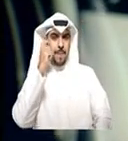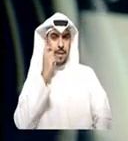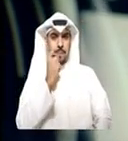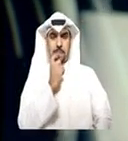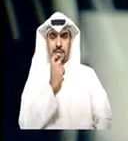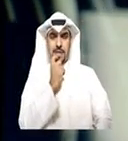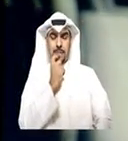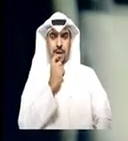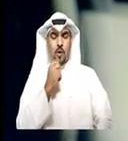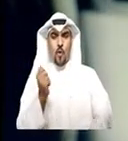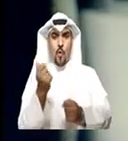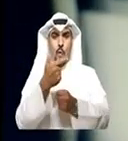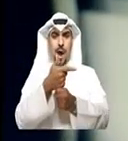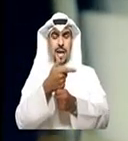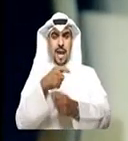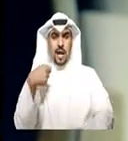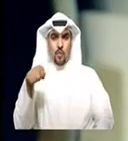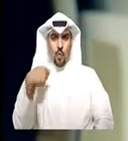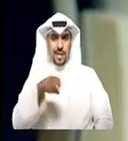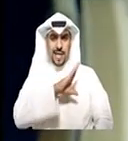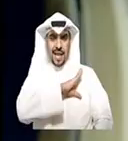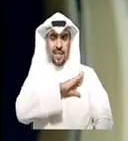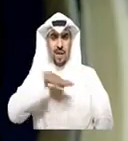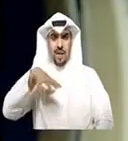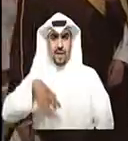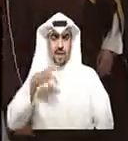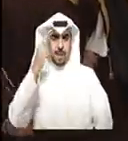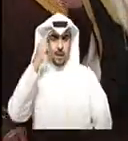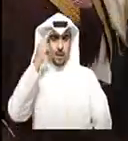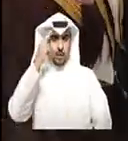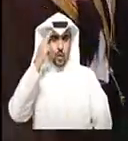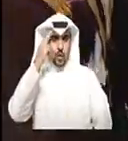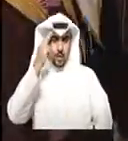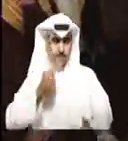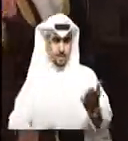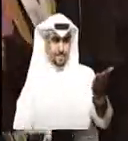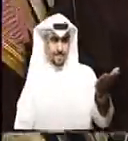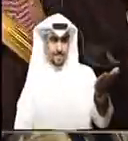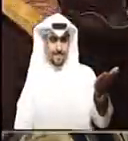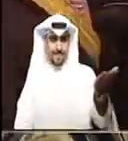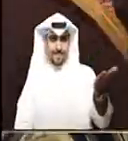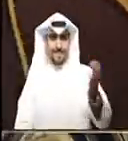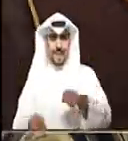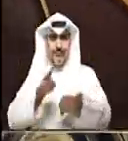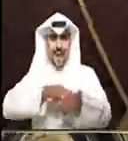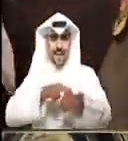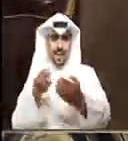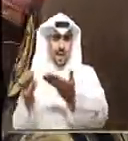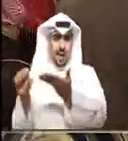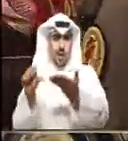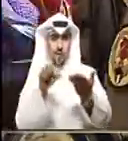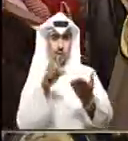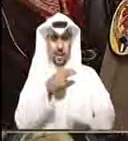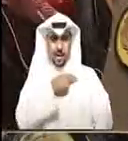آل سعود ولي العهد نائب رئيس مجلس الوزراء وزير الدفاع في المملكة العربية السعودية الشقيقة والوفد الرسمي المرافق